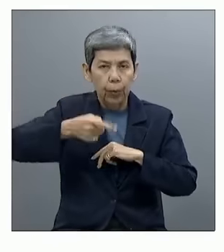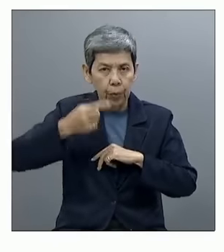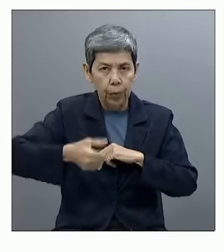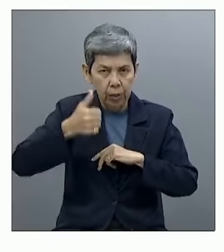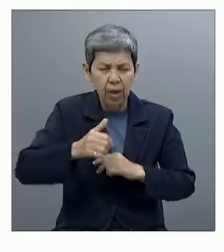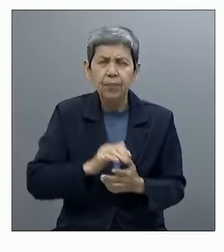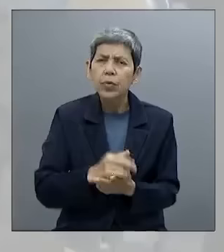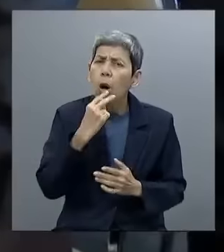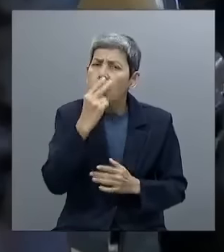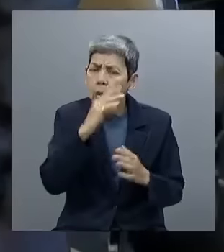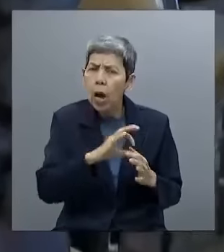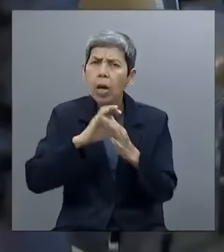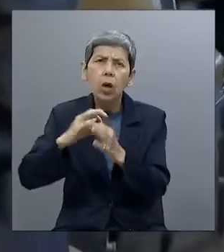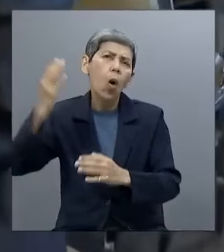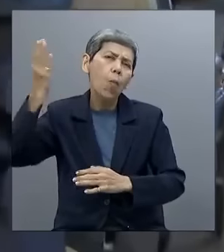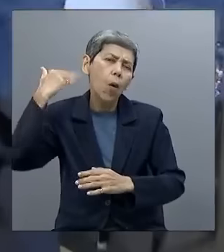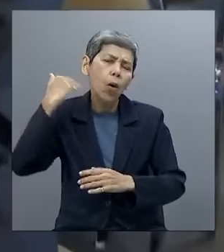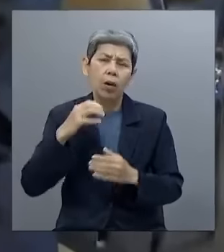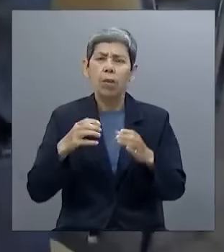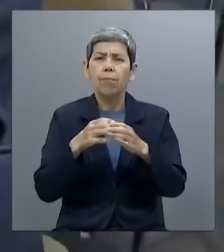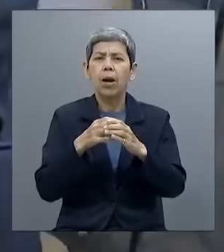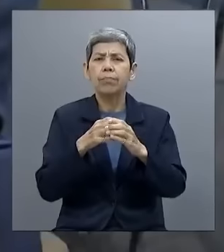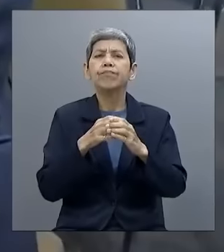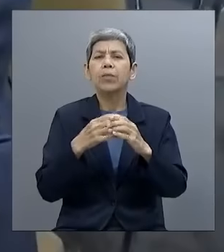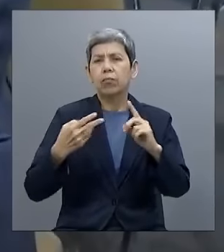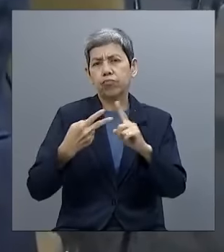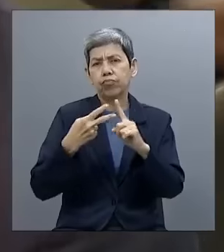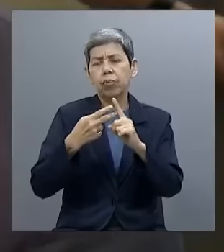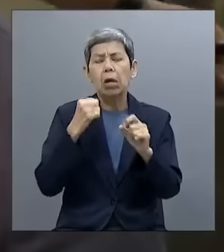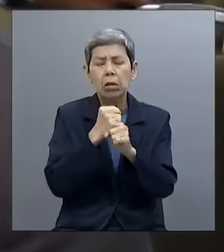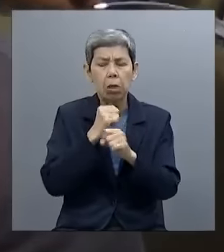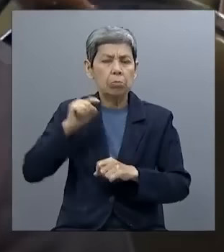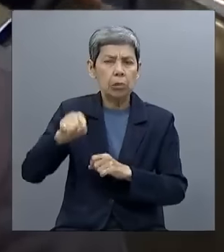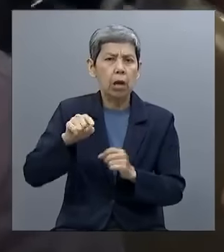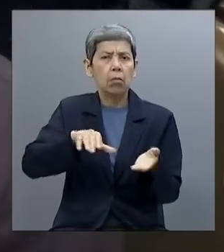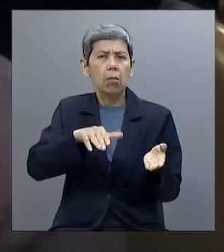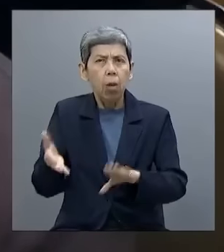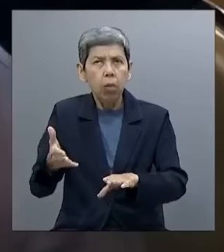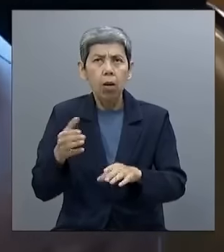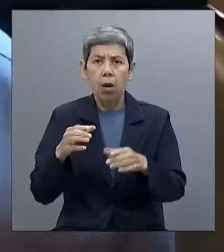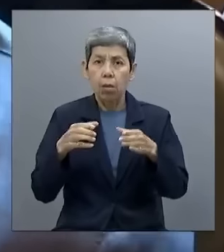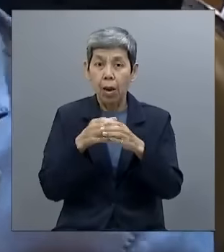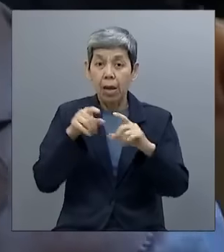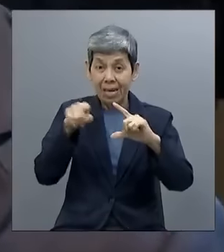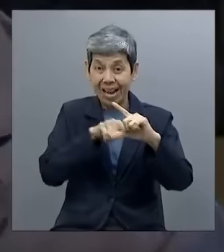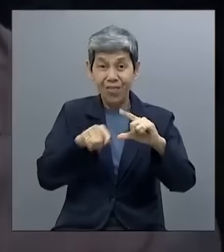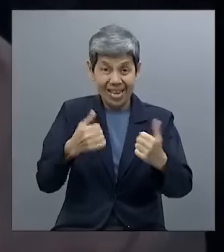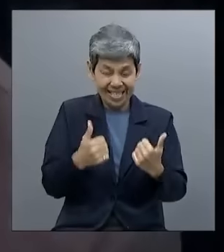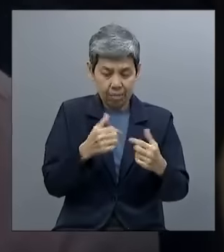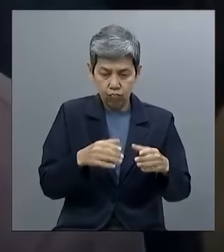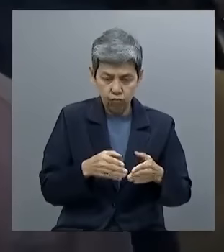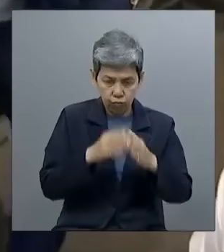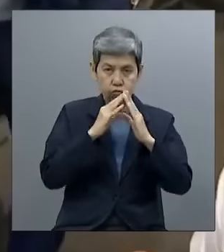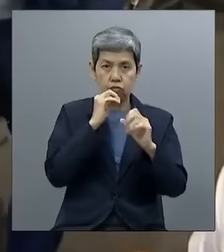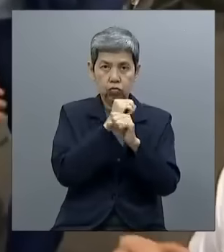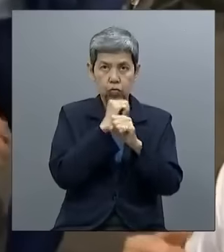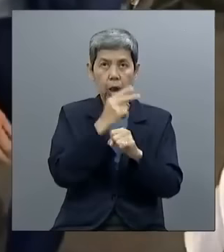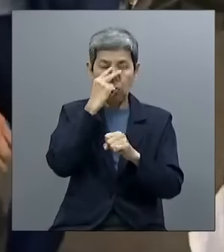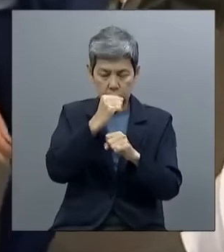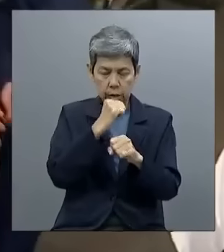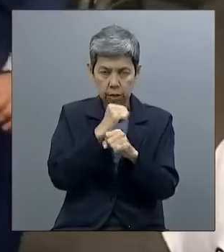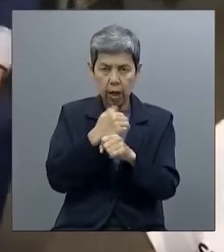ตุนี้สืบเนื่องจากอดีตที่พรรคอนาคตใหม่เคยถูกคำสั่งยุบพรรคและพรรคก้าวไกลในปัจจุบันหรือเห็นภาพสะท้อ